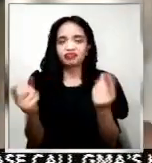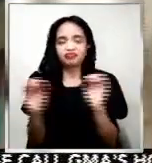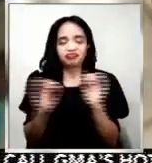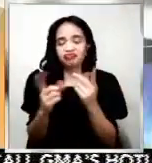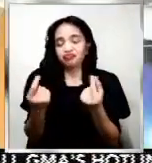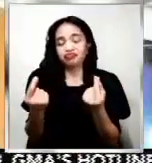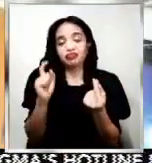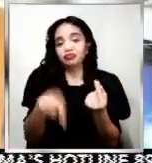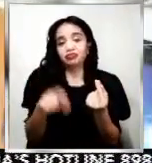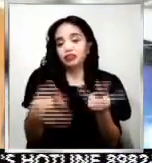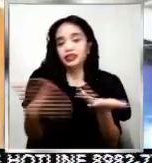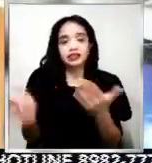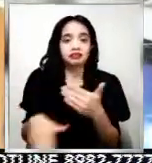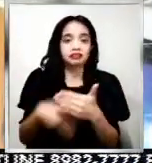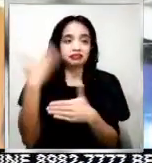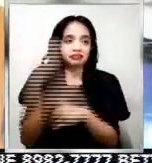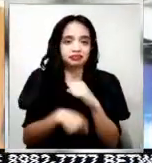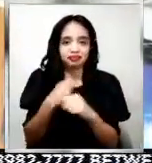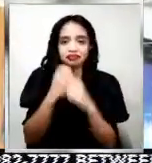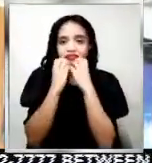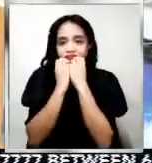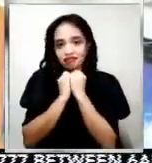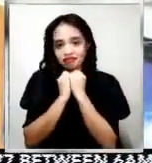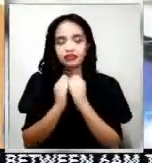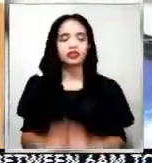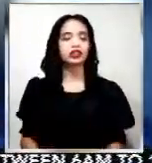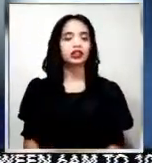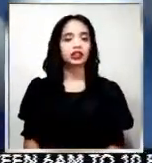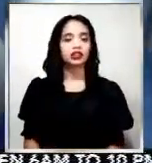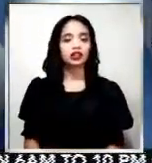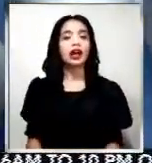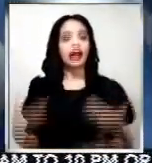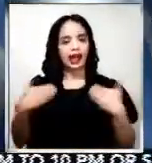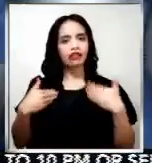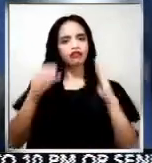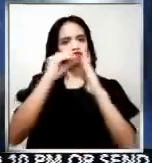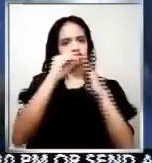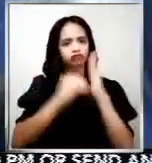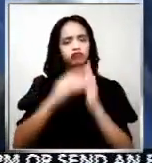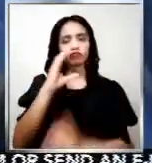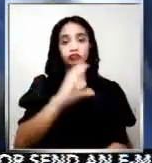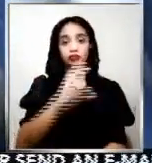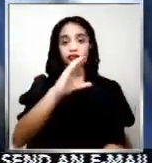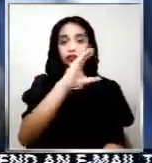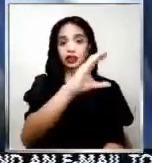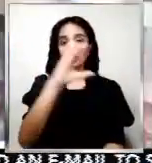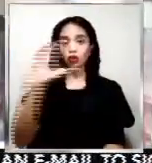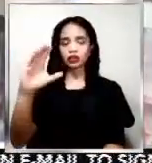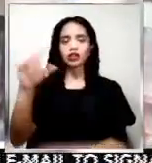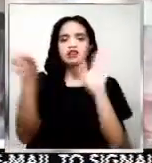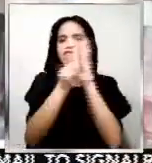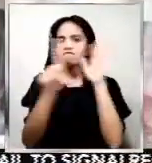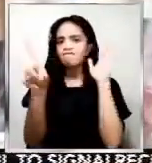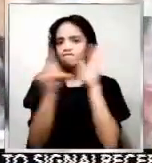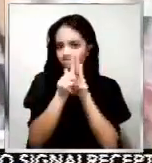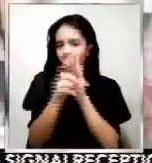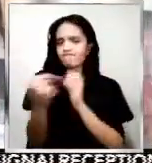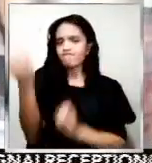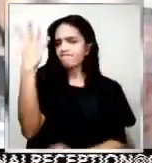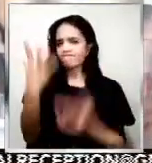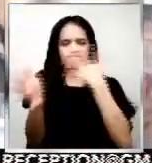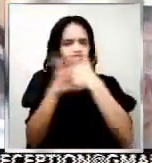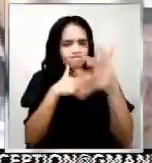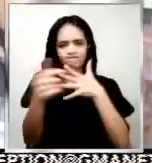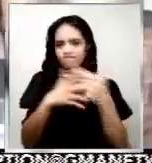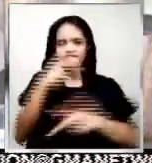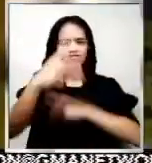next year. May ordinansa actually ang Caloocan na nagbabawal ng anumang uri ng paputok at pailaw. At hindi lang